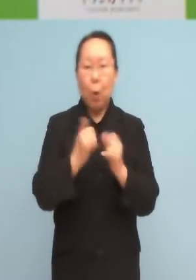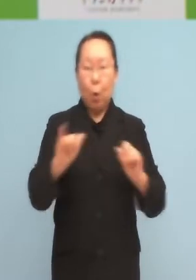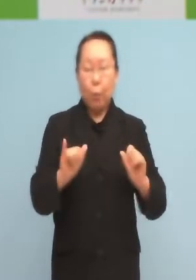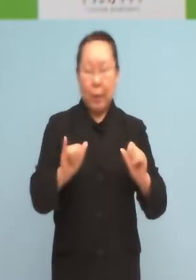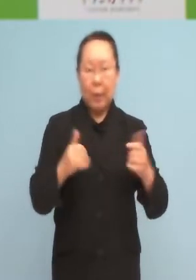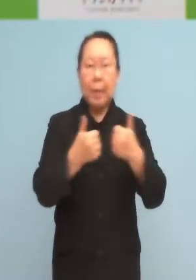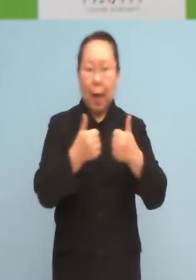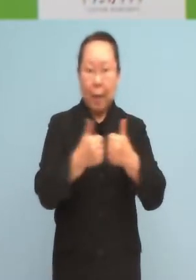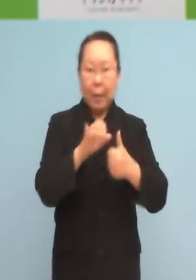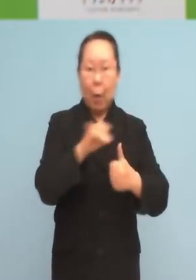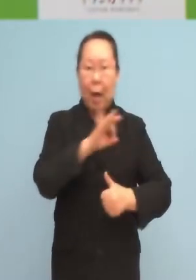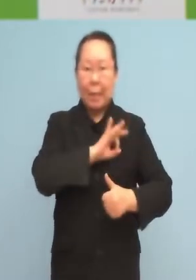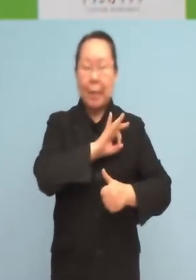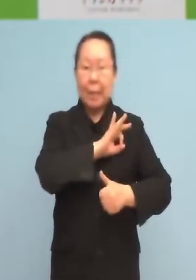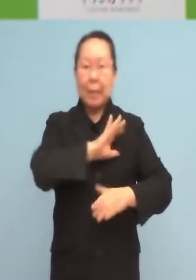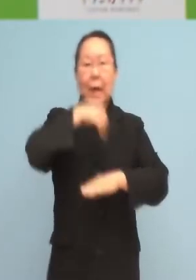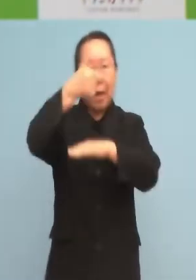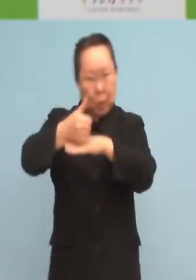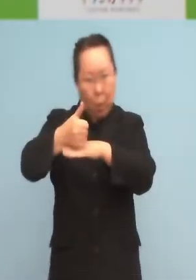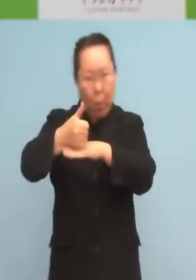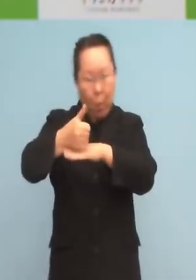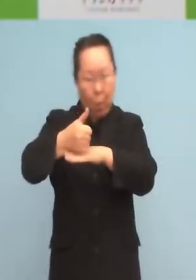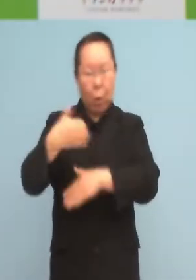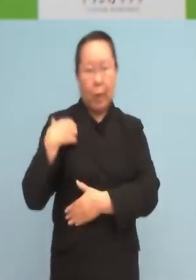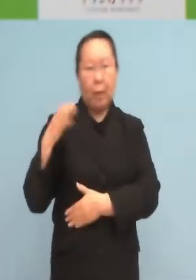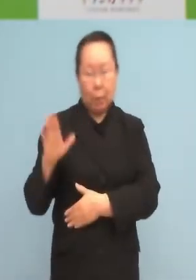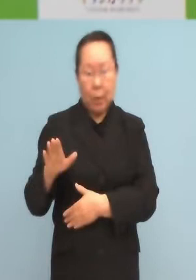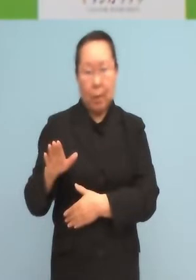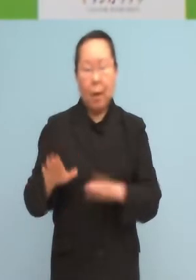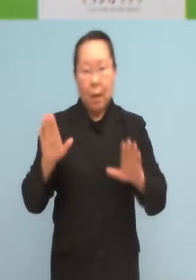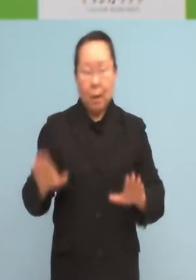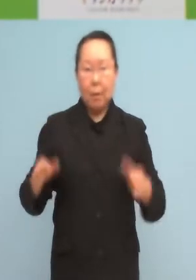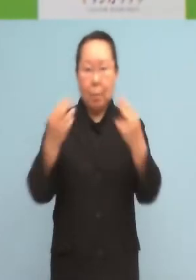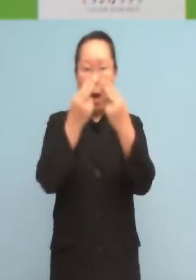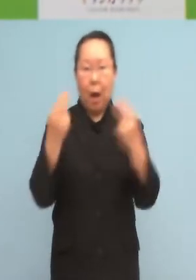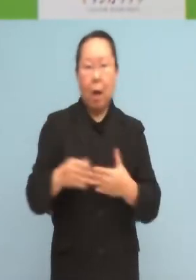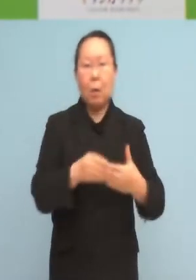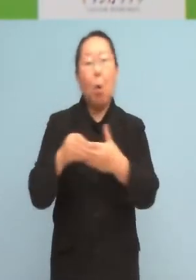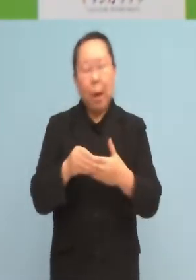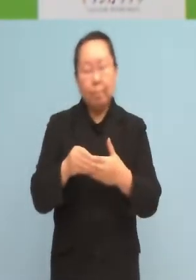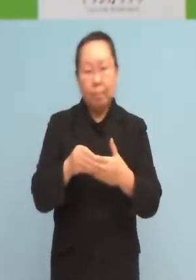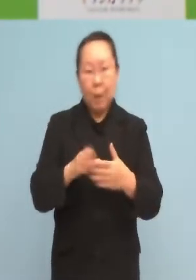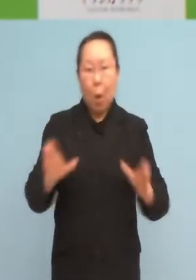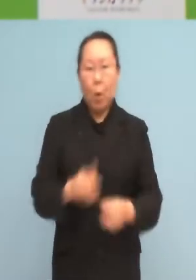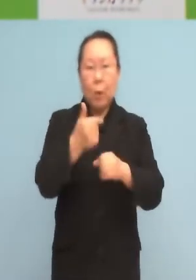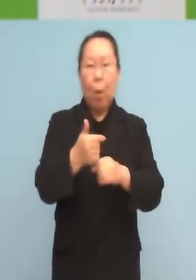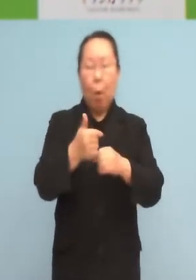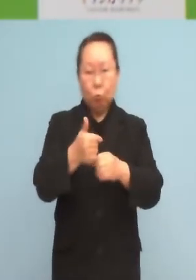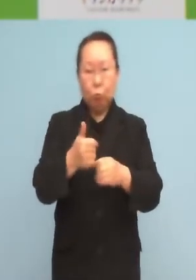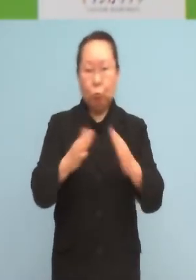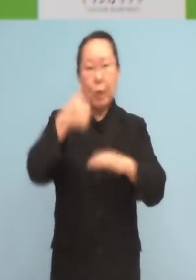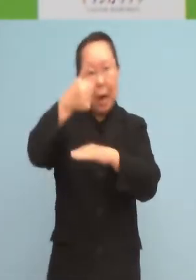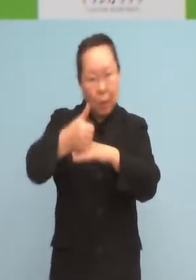会長の要職も歴任されましたし、今道連の方の総務会長をやって、おられます